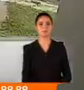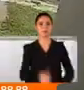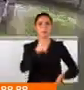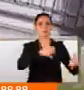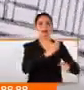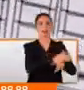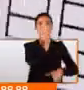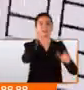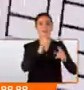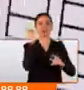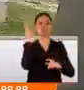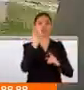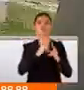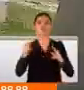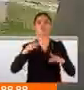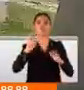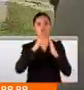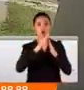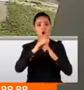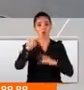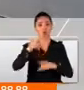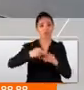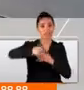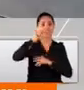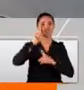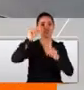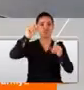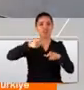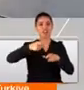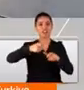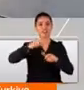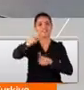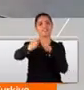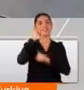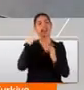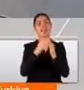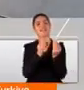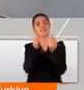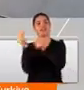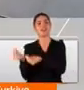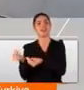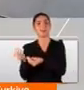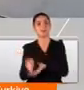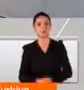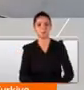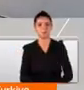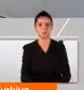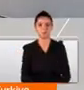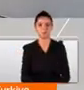Mahalledeki gezintisi uzun sürmedi. Komşular Palavan'ın kaçtığını fark edip onu yaşadığı eve geri getirdi.